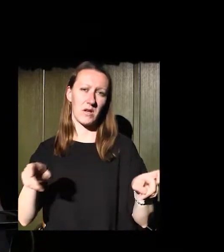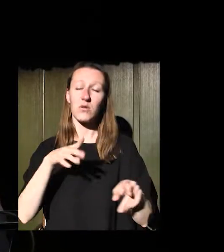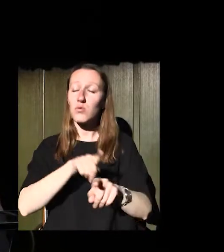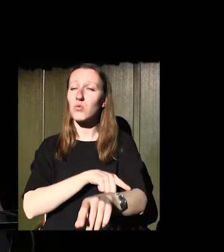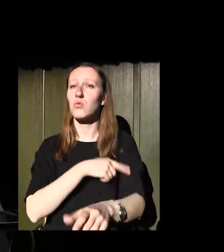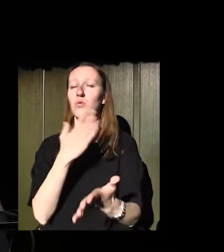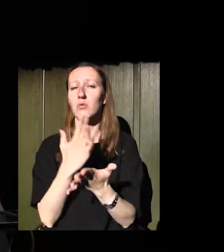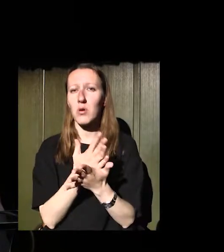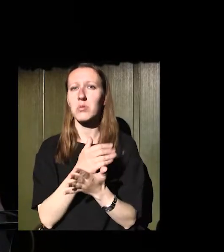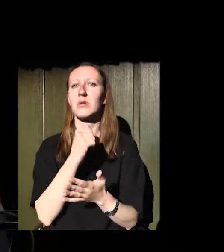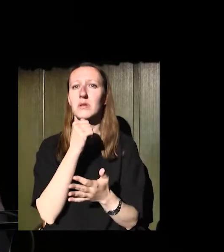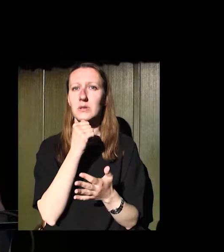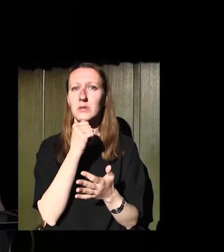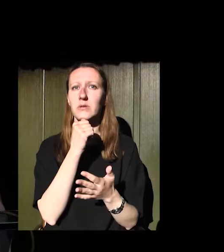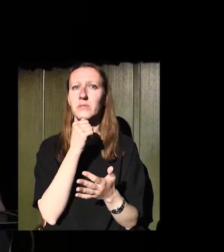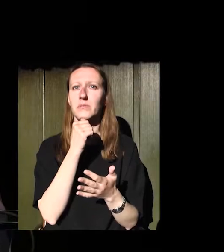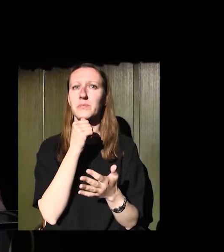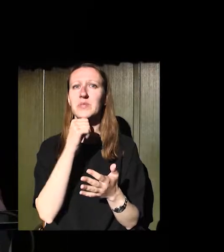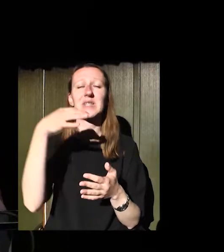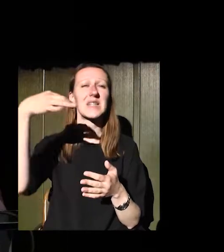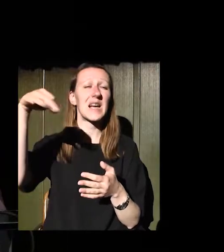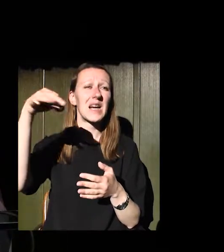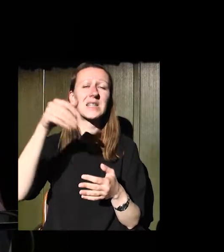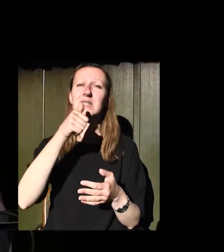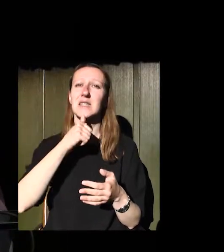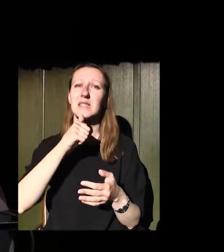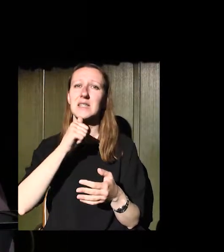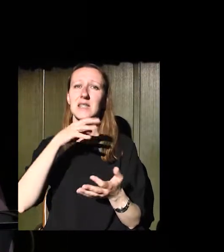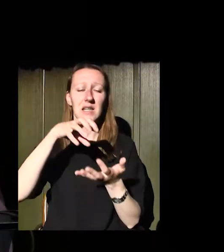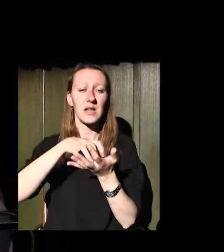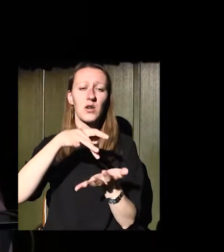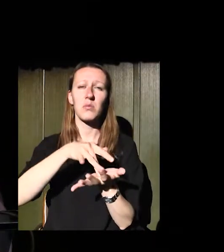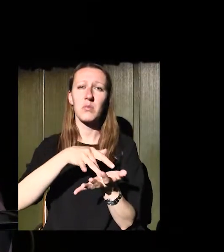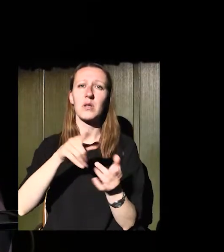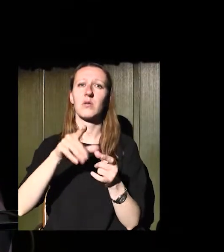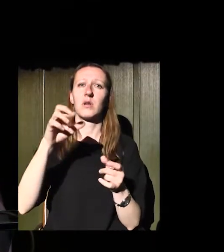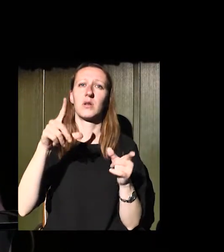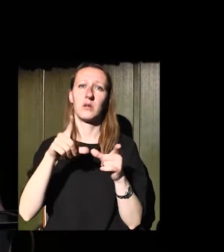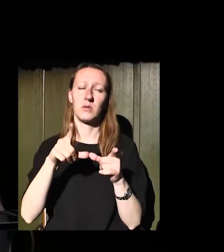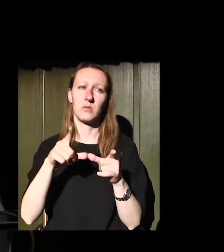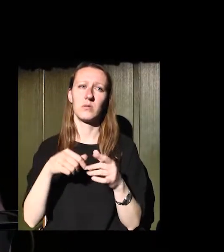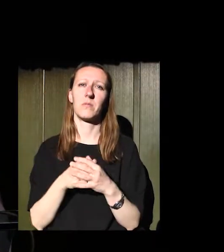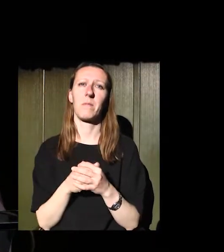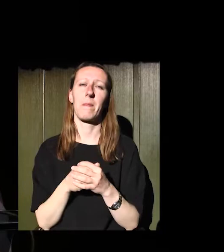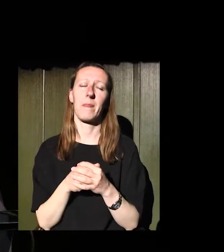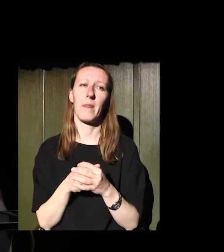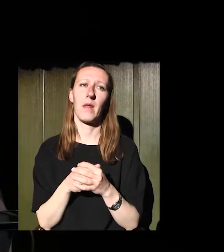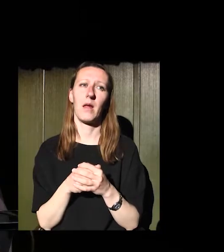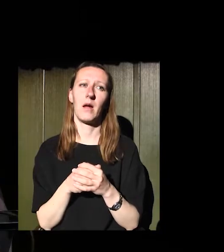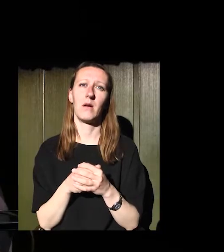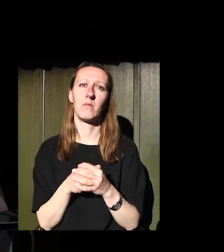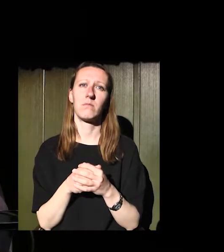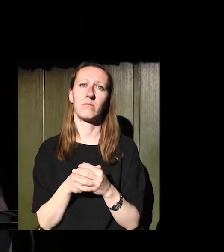Dugo smo bili i jedina zelena oaza u Europi.